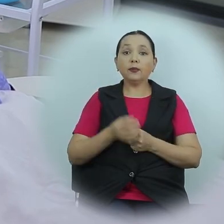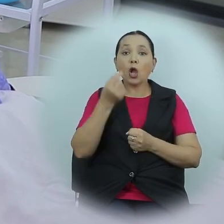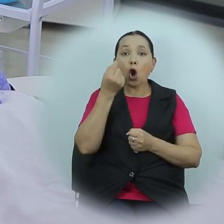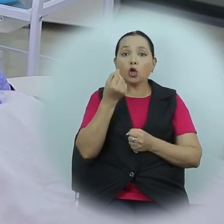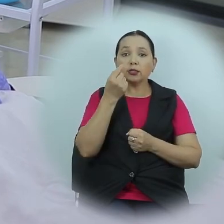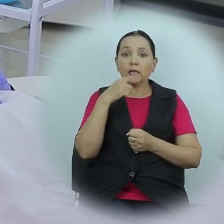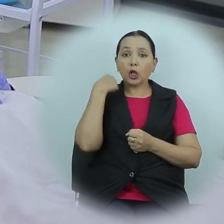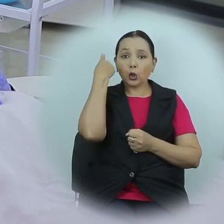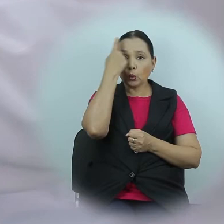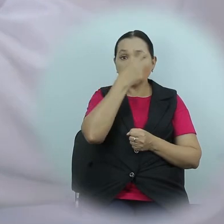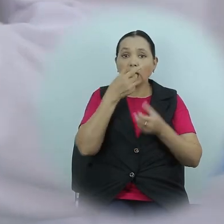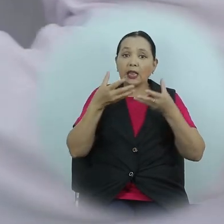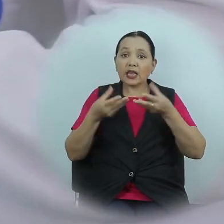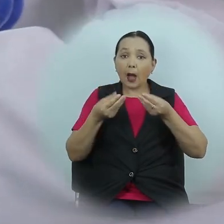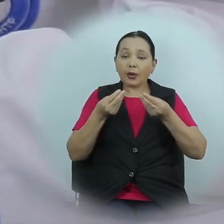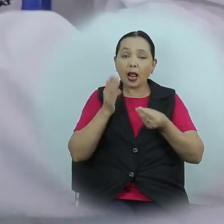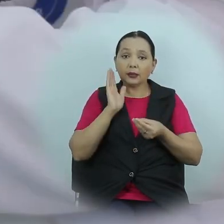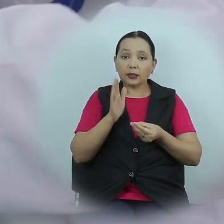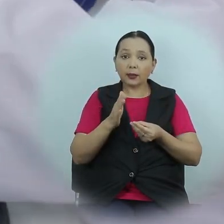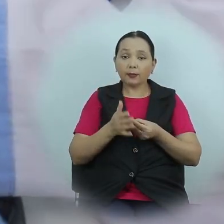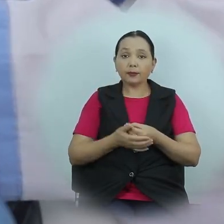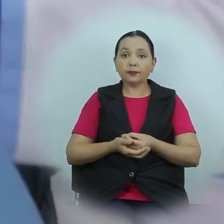Ozgina yuzni namlantirib,